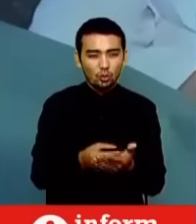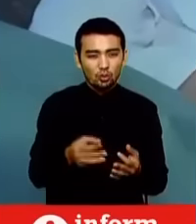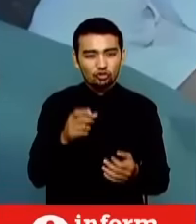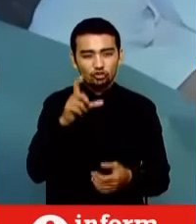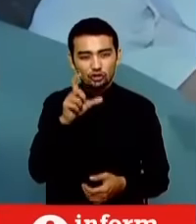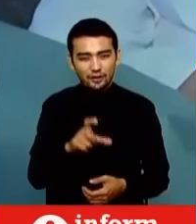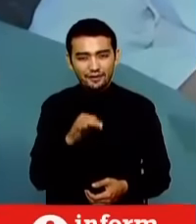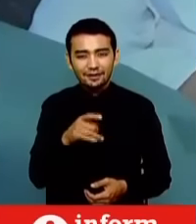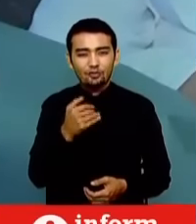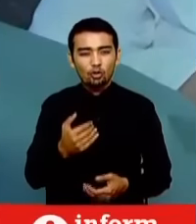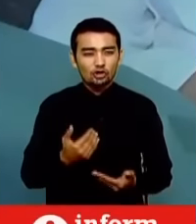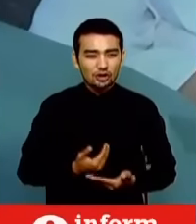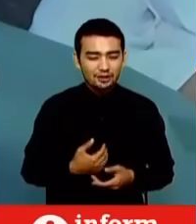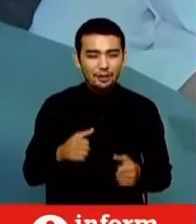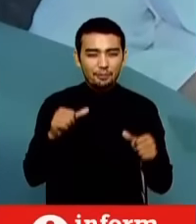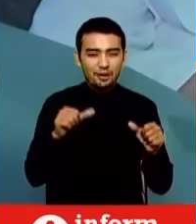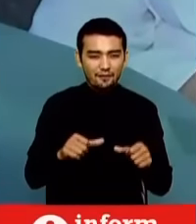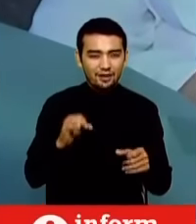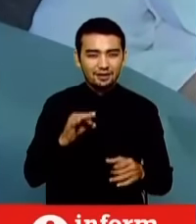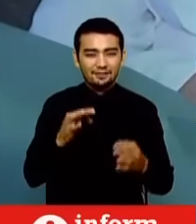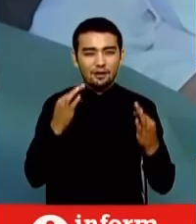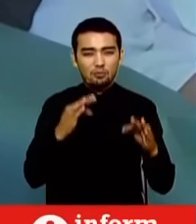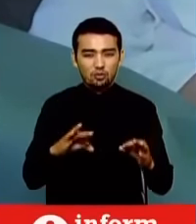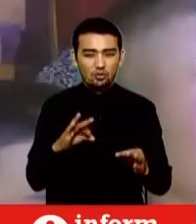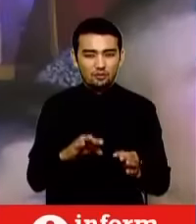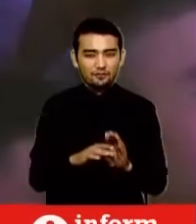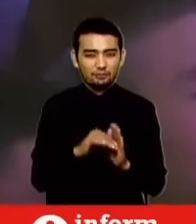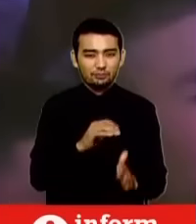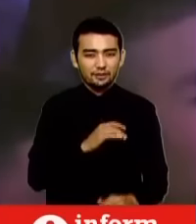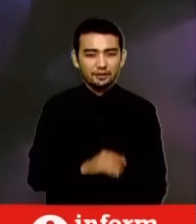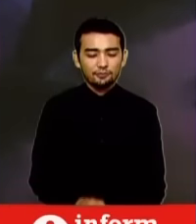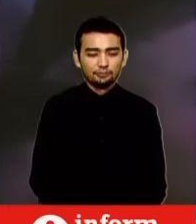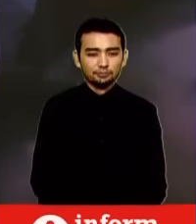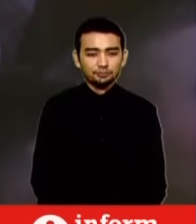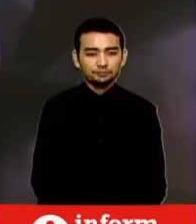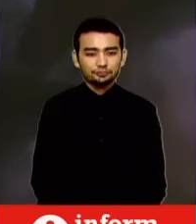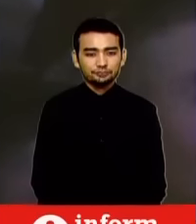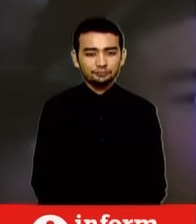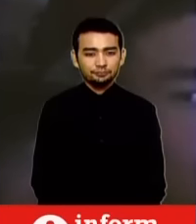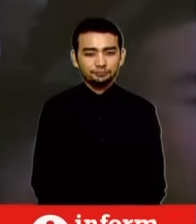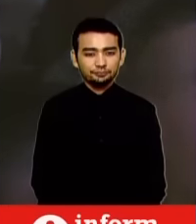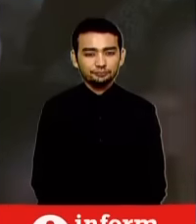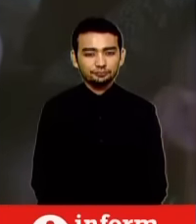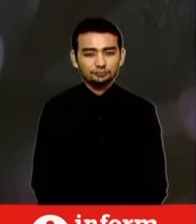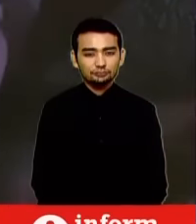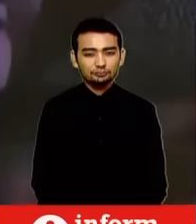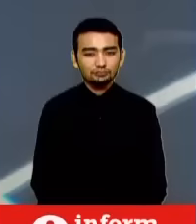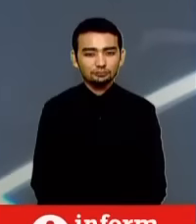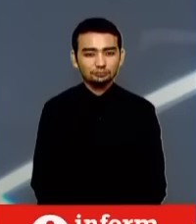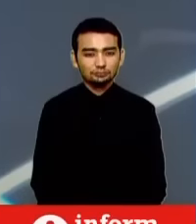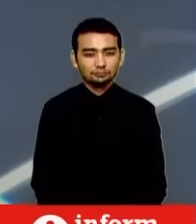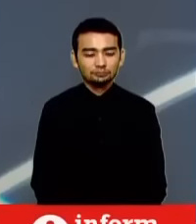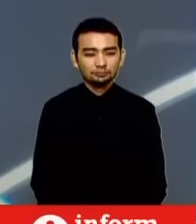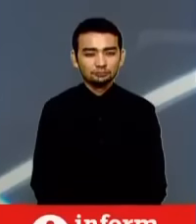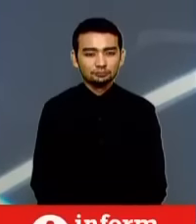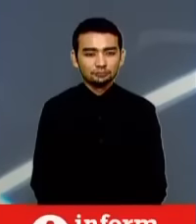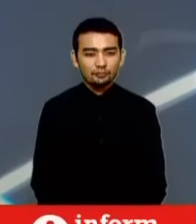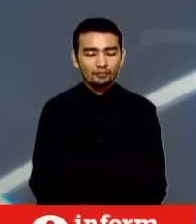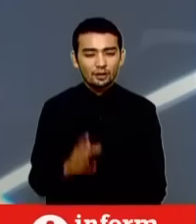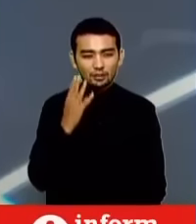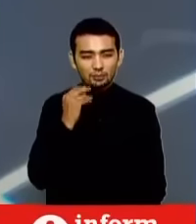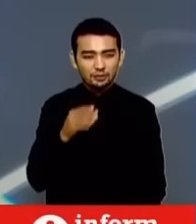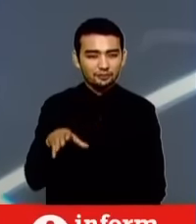человек, его жизнь, права и свободы. Анастасия Новикова, Дауран Абдиев, Абзал Турабеков, Информбюро Шымкент.